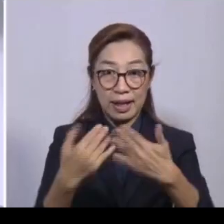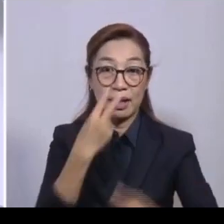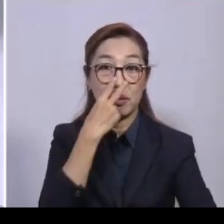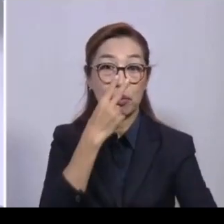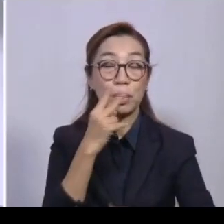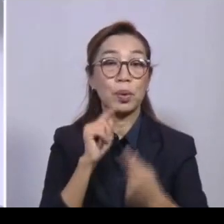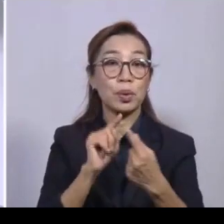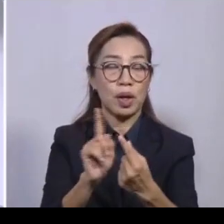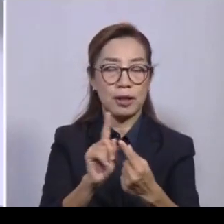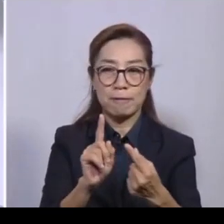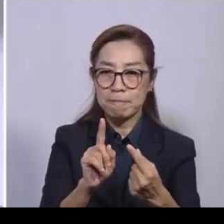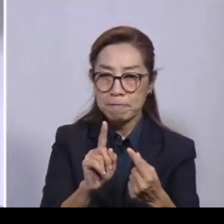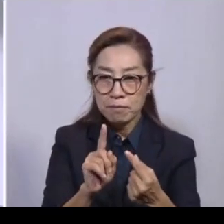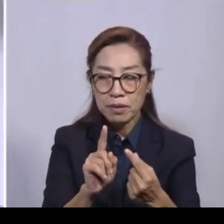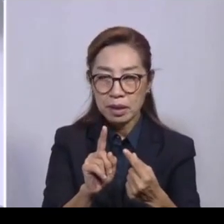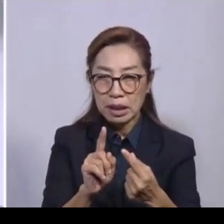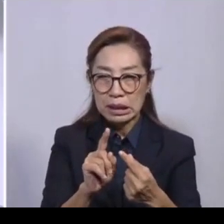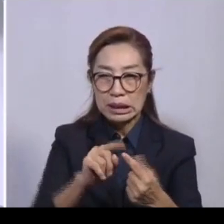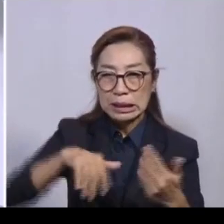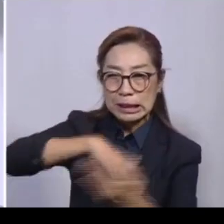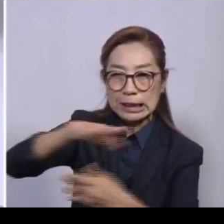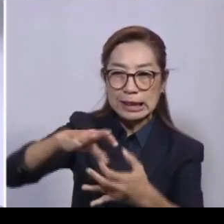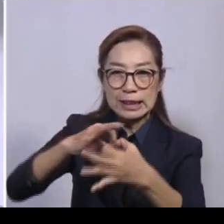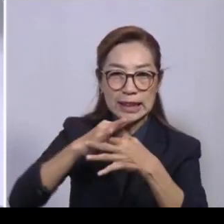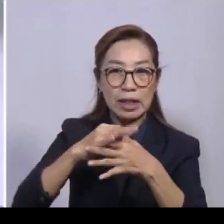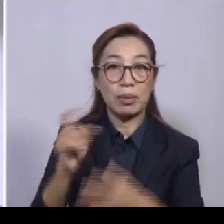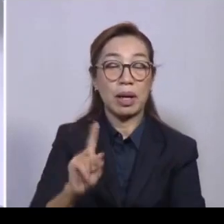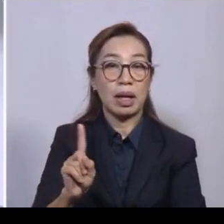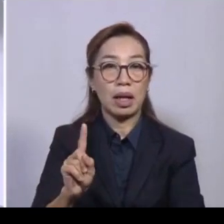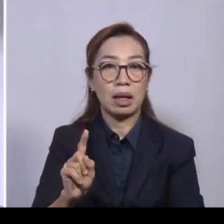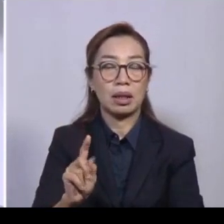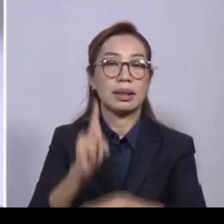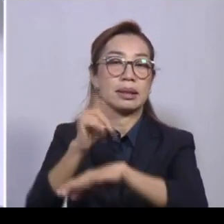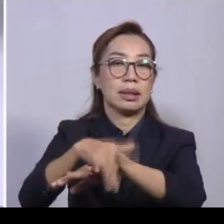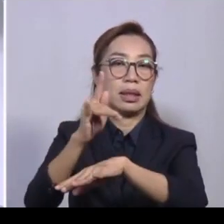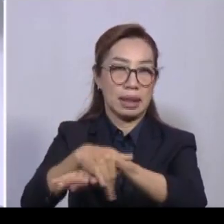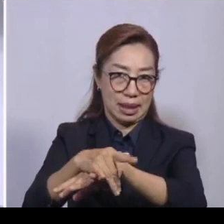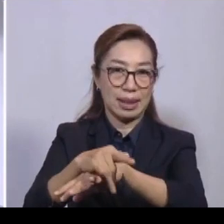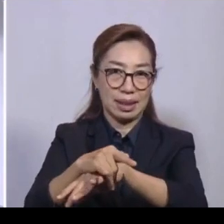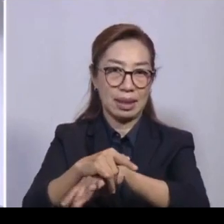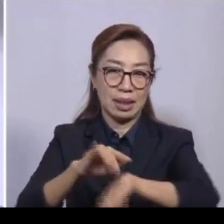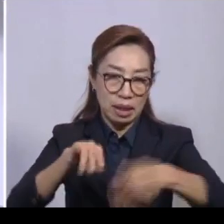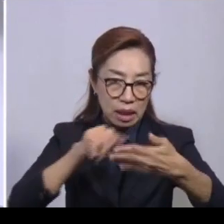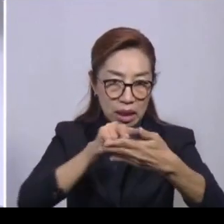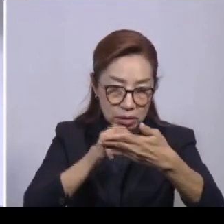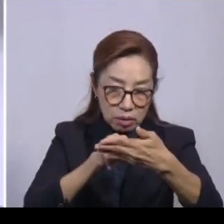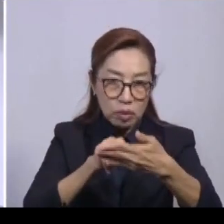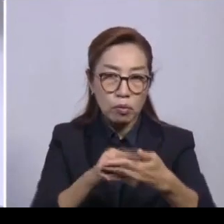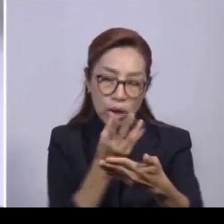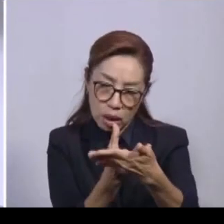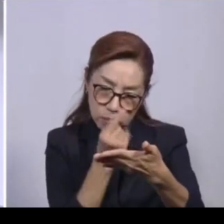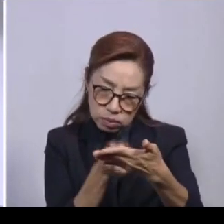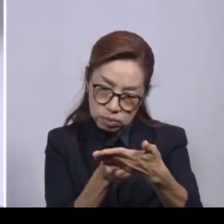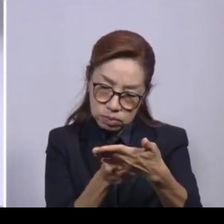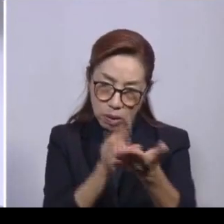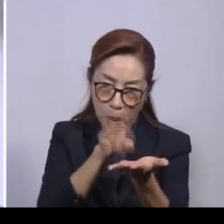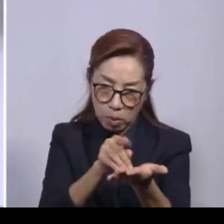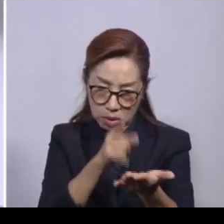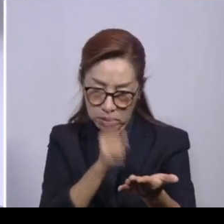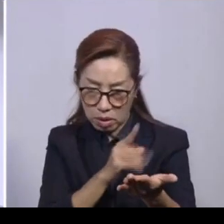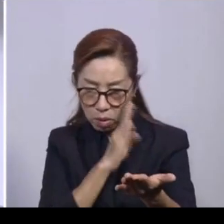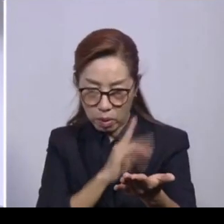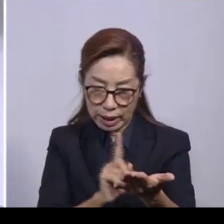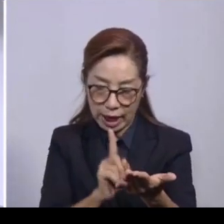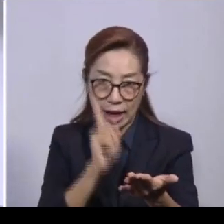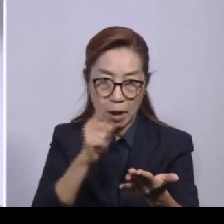เรื่องของสิ่งที่เรียกว่าใกล้ตัวเรามากที่สุดในตอนนี้ก็คือสื่อสังคมออนไลน์นะคะการตรวจสอบข้อมูลข้อเท็จจริงโดยเฉพาะการสร้